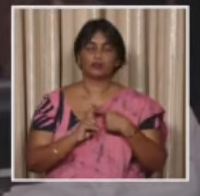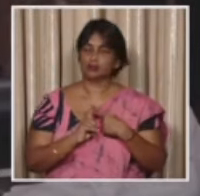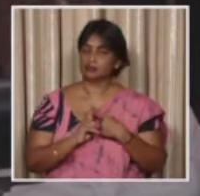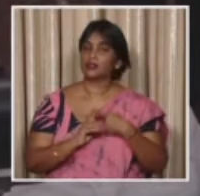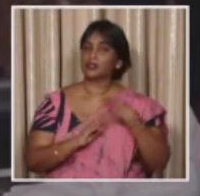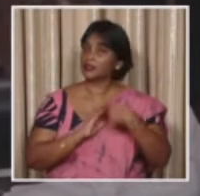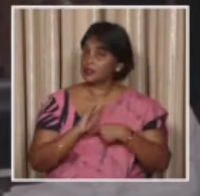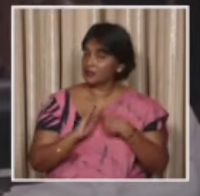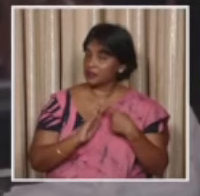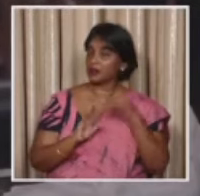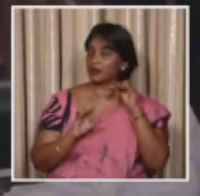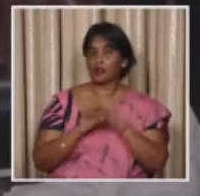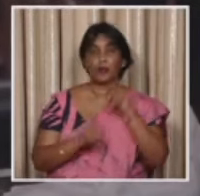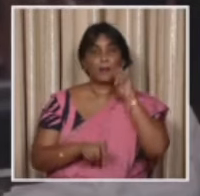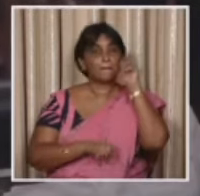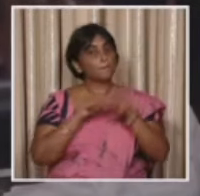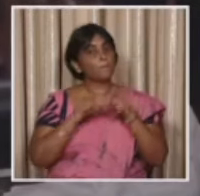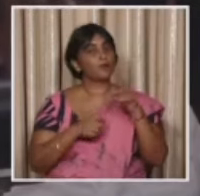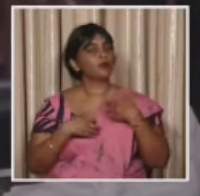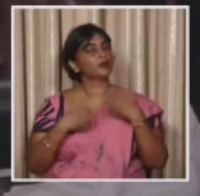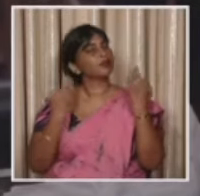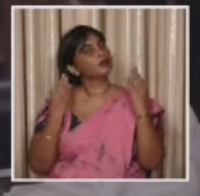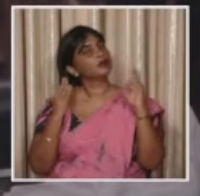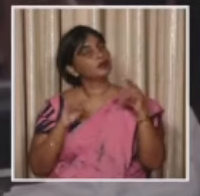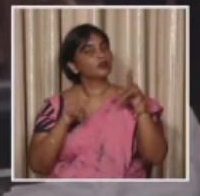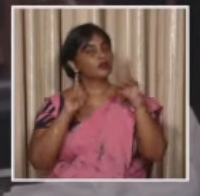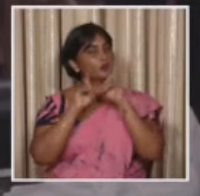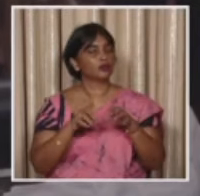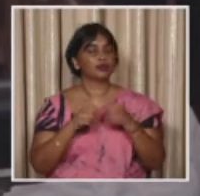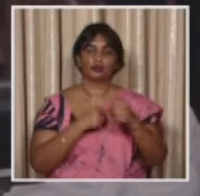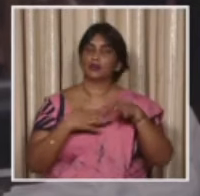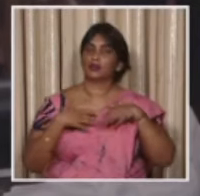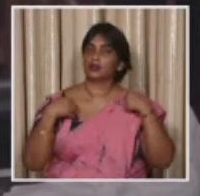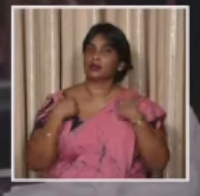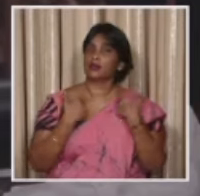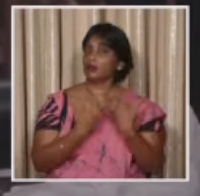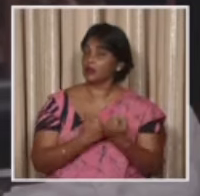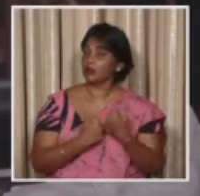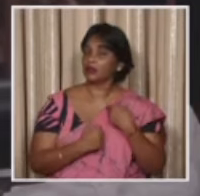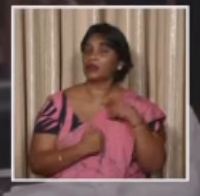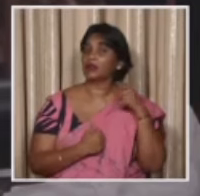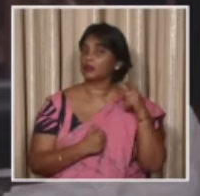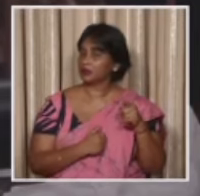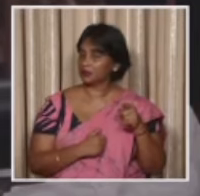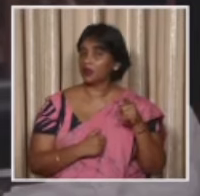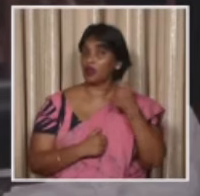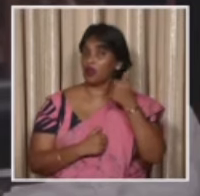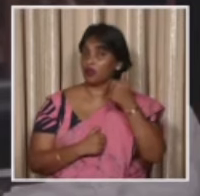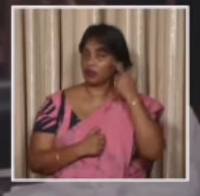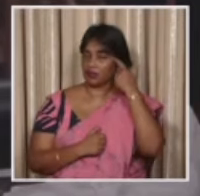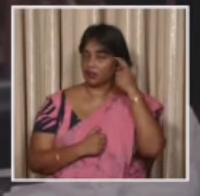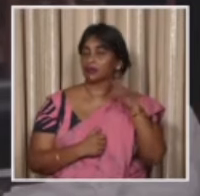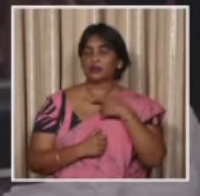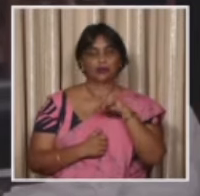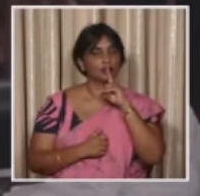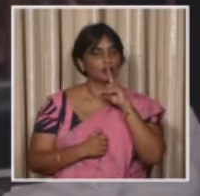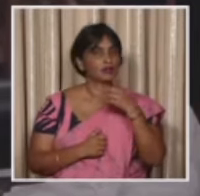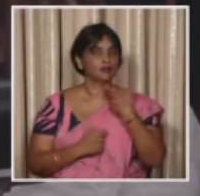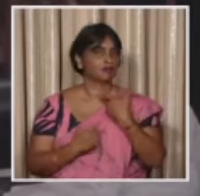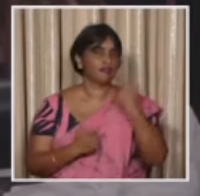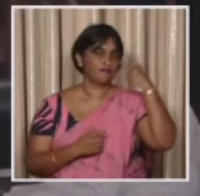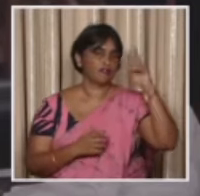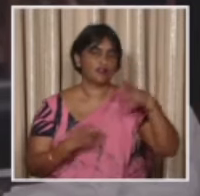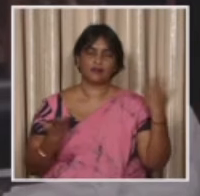ශ්‍රී ලංකාවේ තියෙන මිනිසුන්ගේ නිදහස ඒ විදිහට භුක්ති විඳින්න අවස්ථාව ලැබෙයි කියන එක හොඳට මතක තියාගන්න එක ලැබෙයි කියලා අපි විශ්වාස කරන්න බැහැ